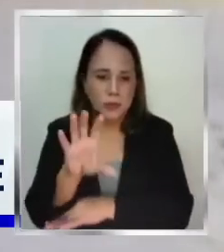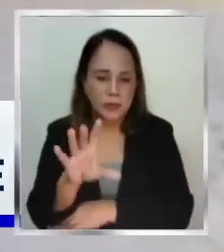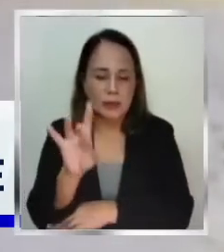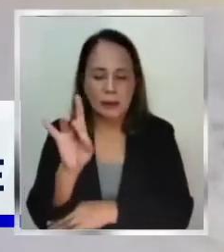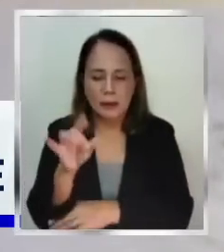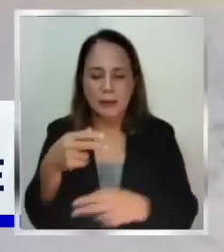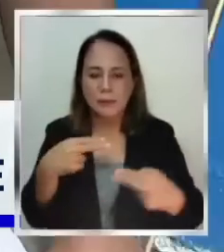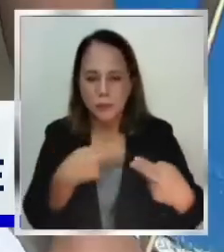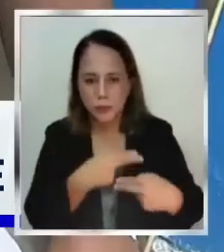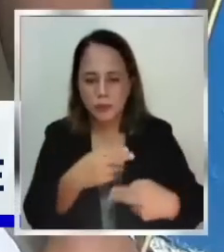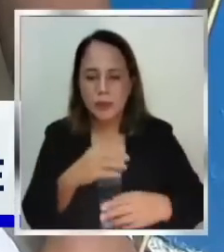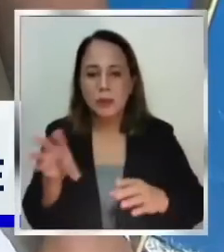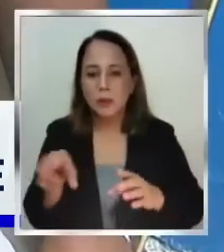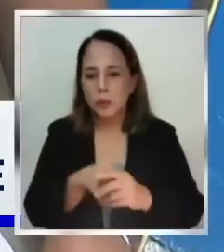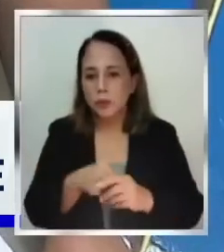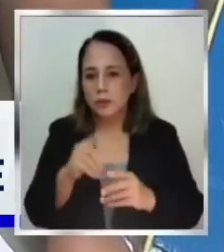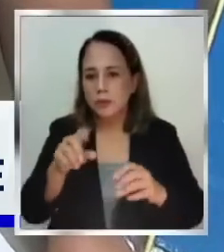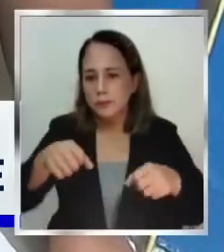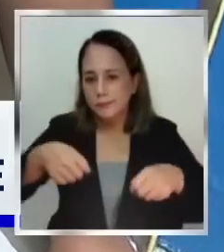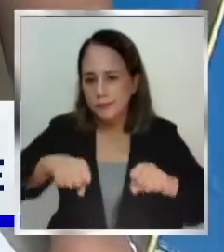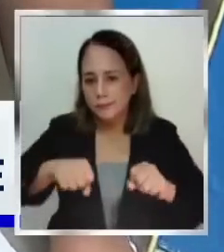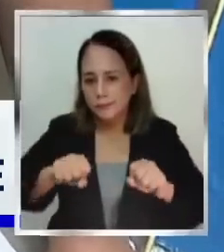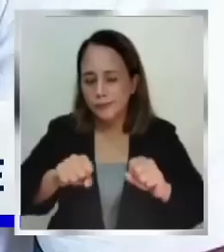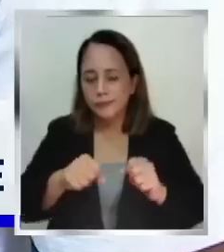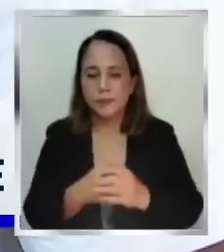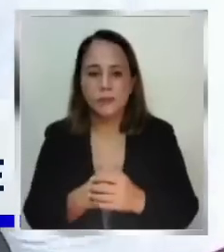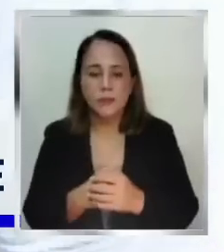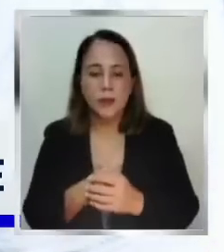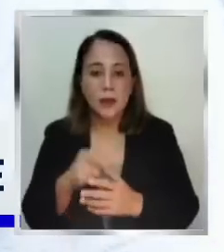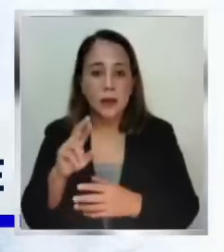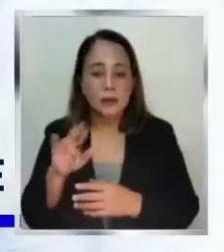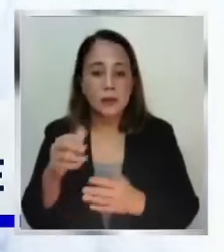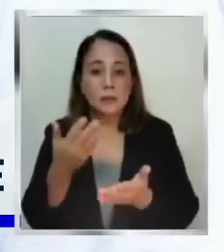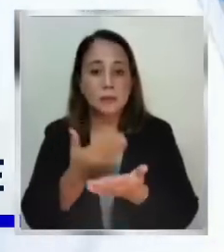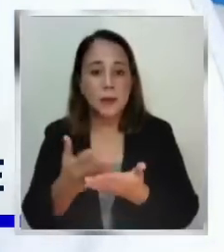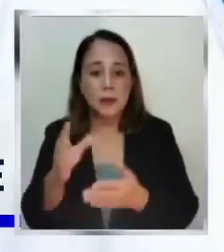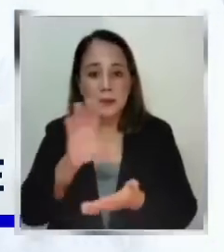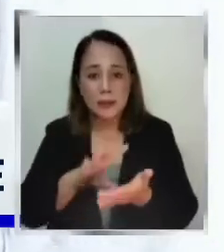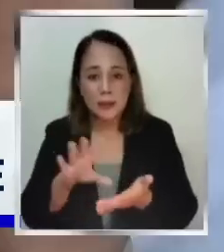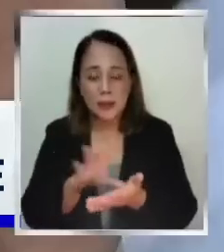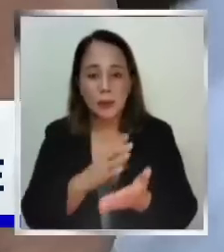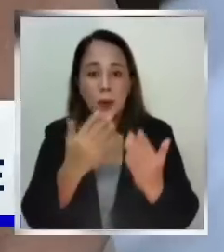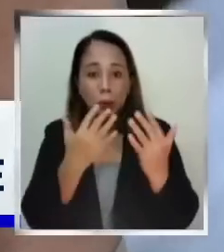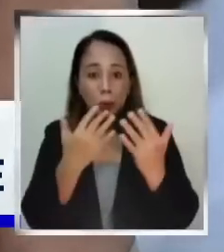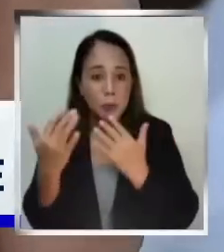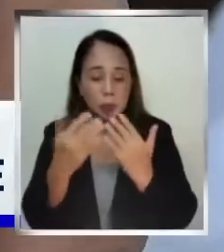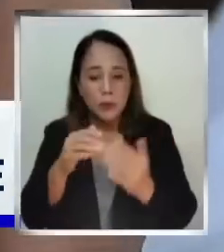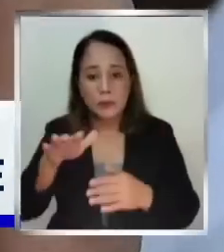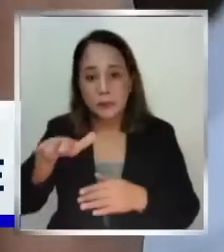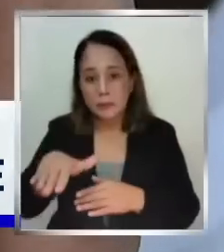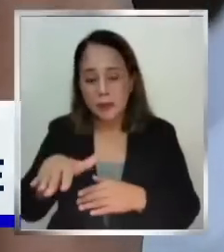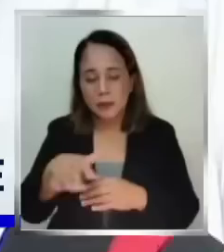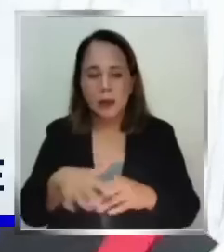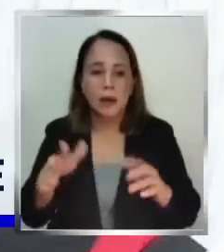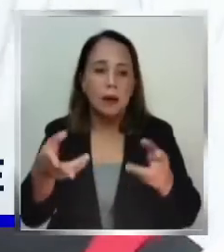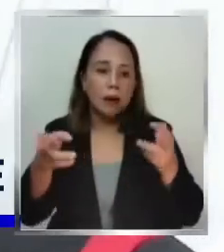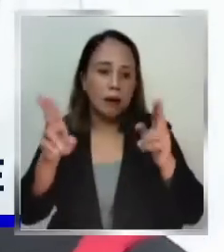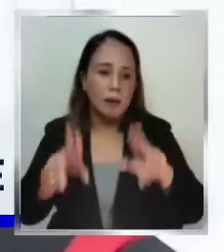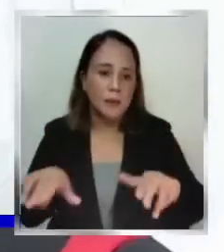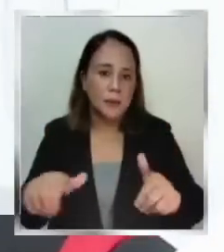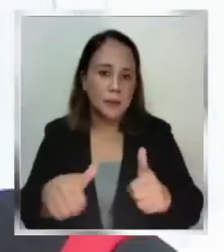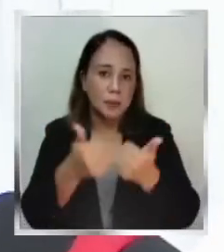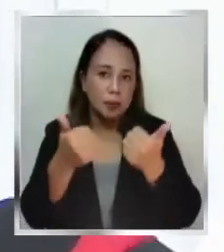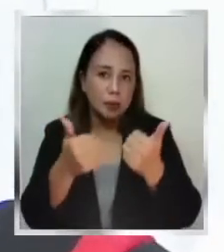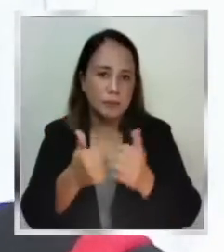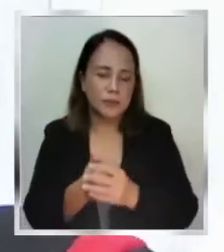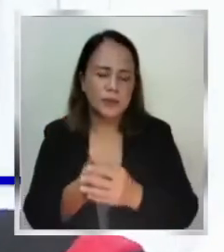isang motorsiklo. Kwento ni RG, bibili lang sila ng cake dahil birthday ng kanyang anak nang nangyari ang aksidente. Nagpapasalamat